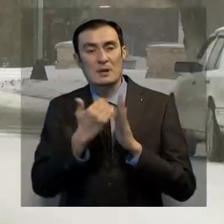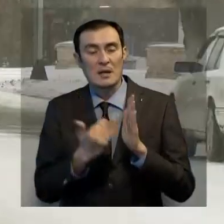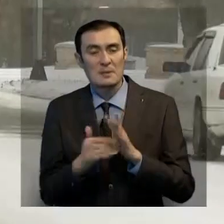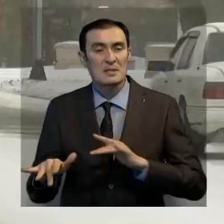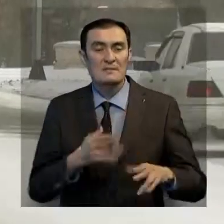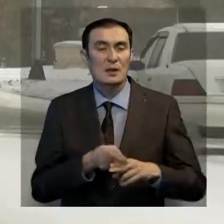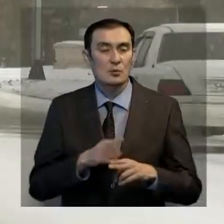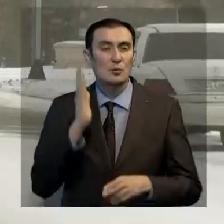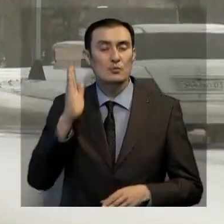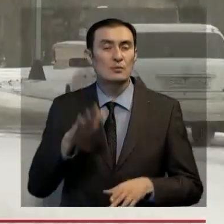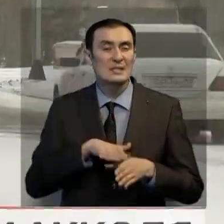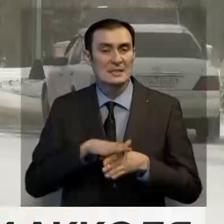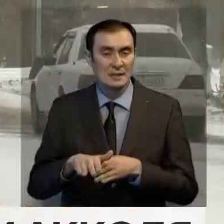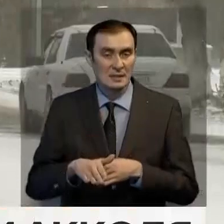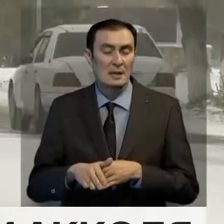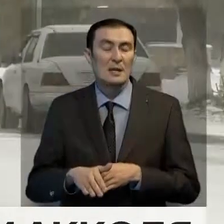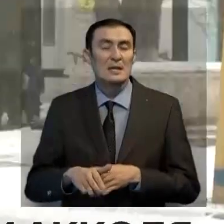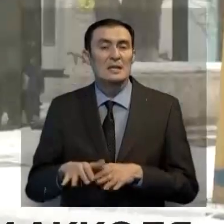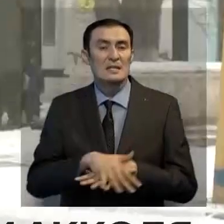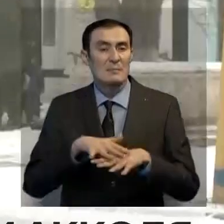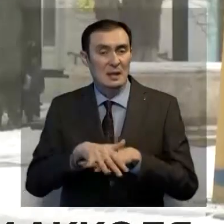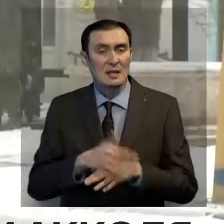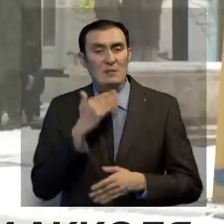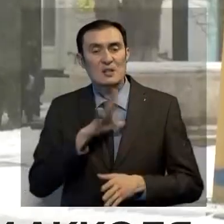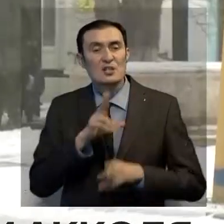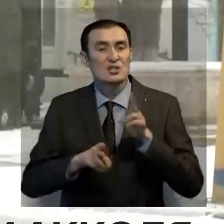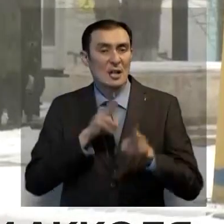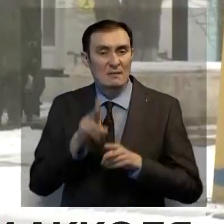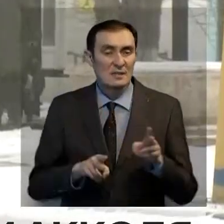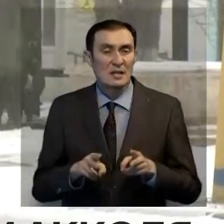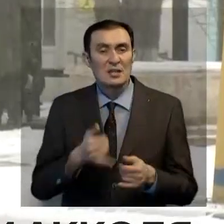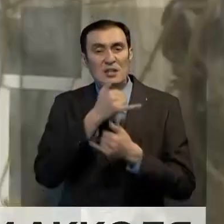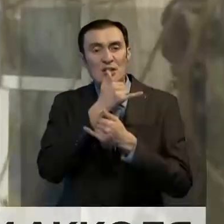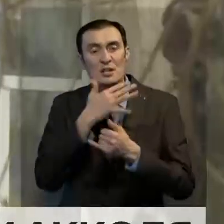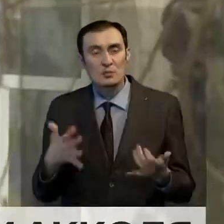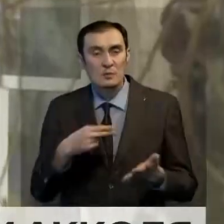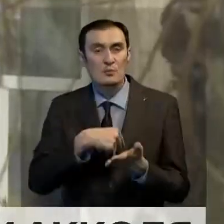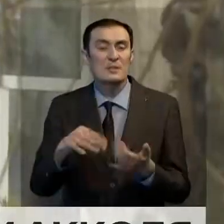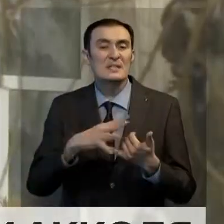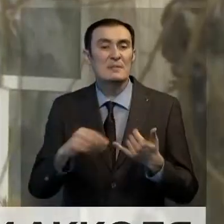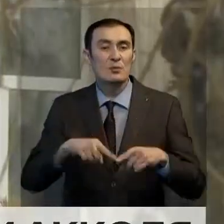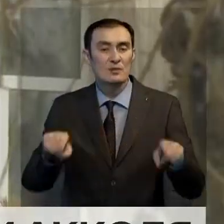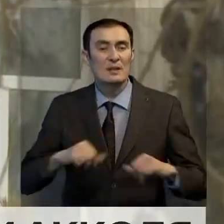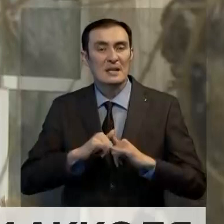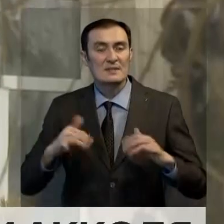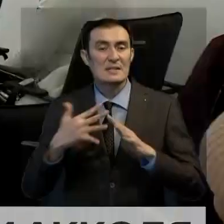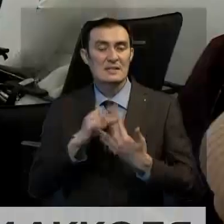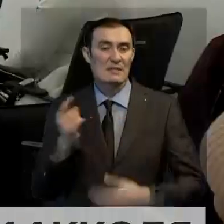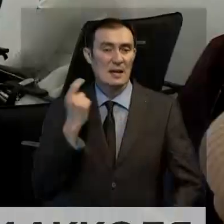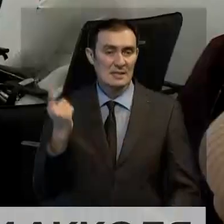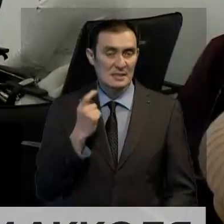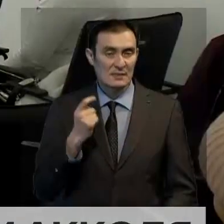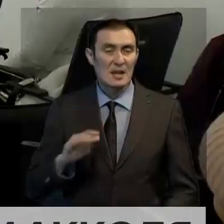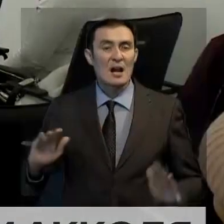действиях, которые он намерен сделать. Потенциальные избиратели пожаловались кандидату на недоступность земельных участков для развития сельского